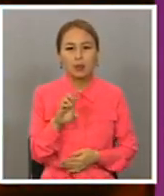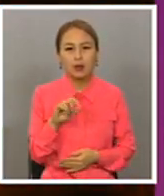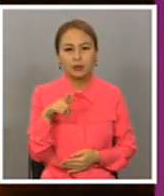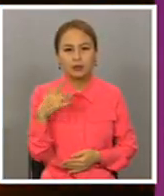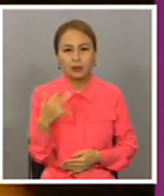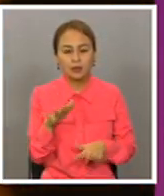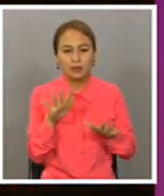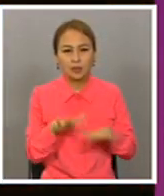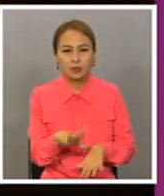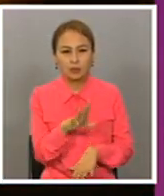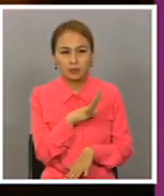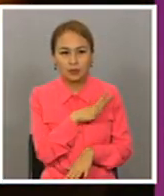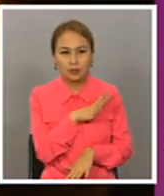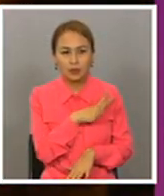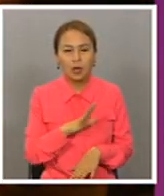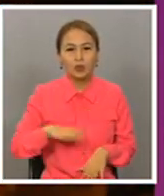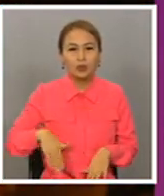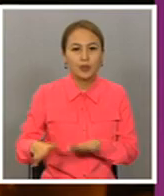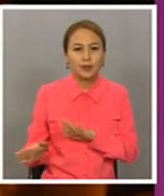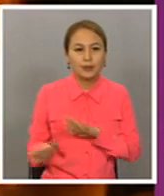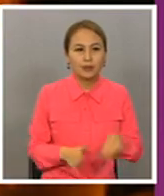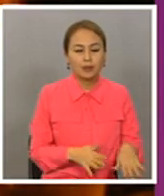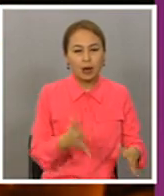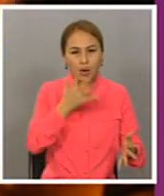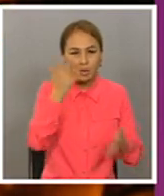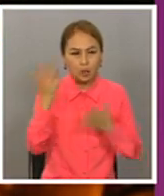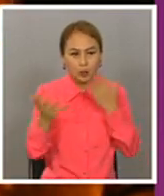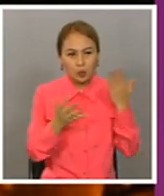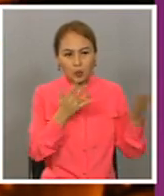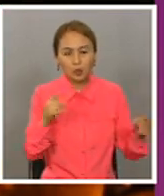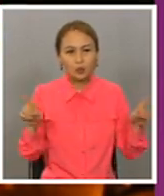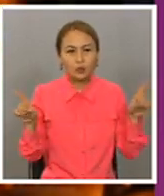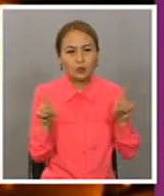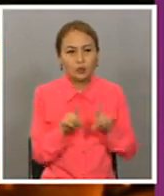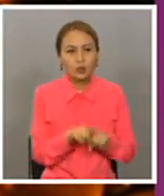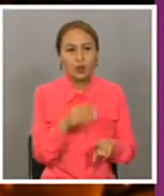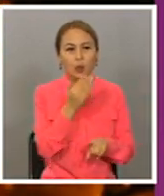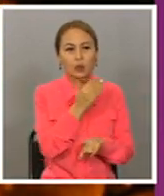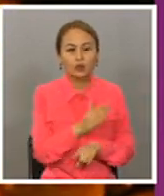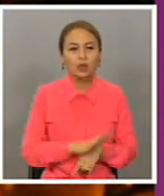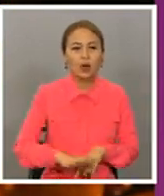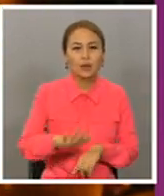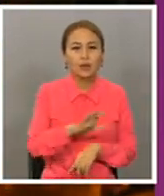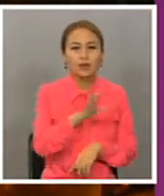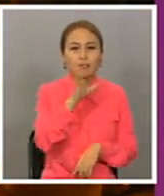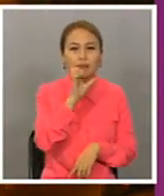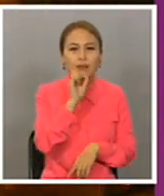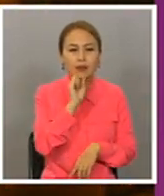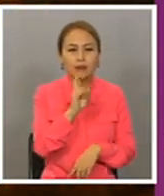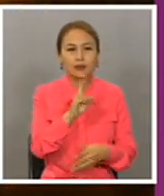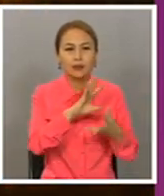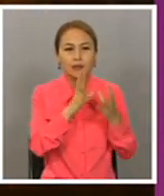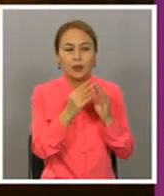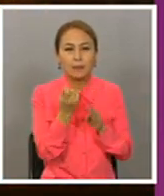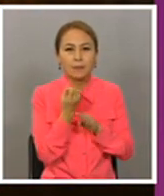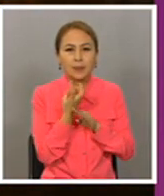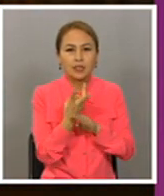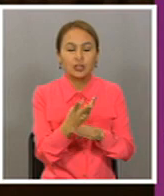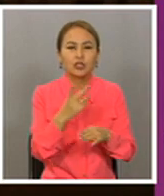нұсқалған. Кейін археологтар тура осы аймақтан Сақ дәуірінің бірнеше алтын